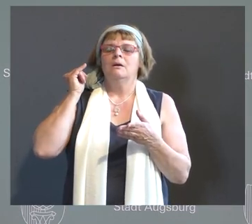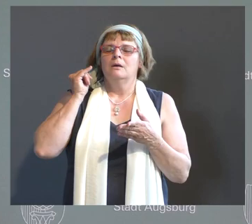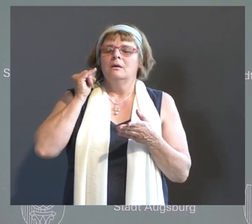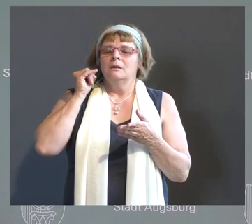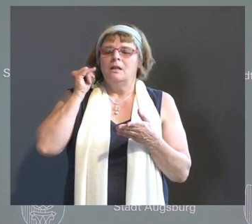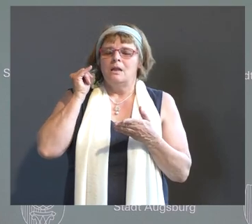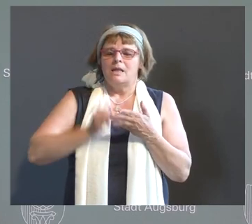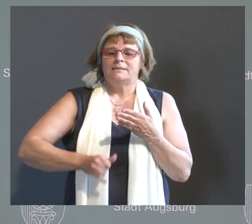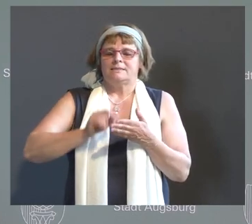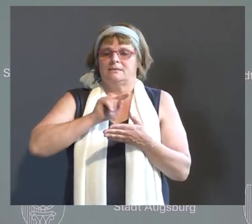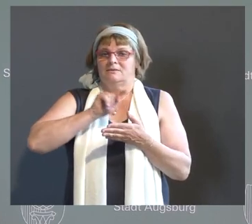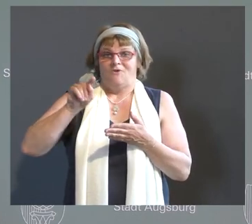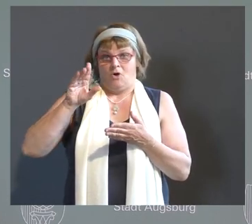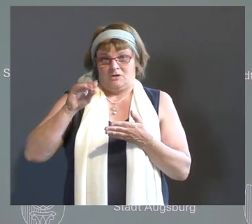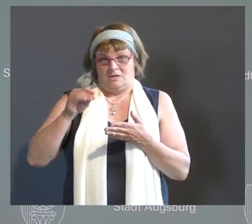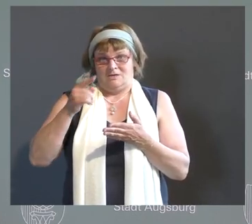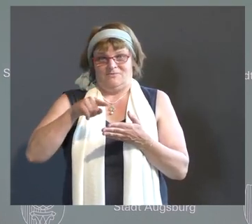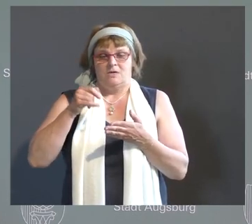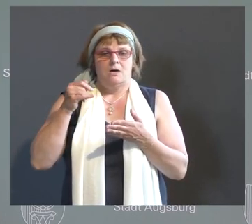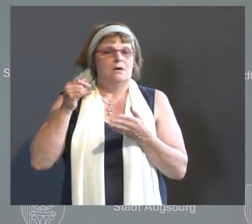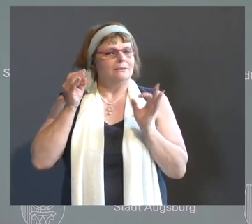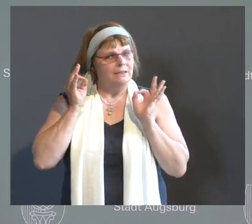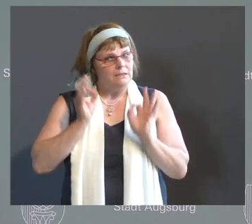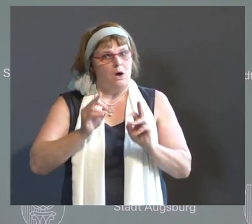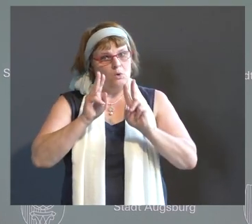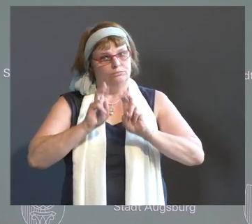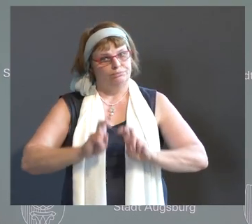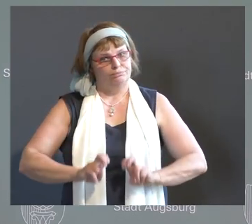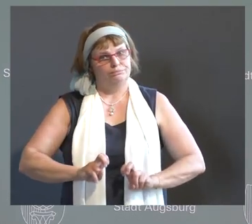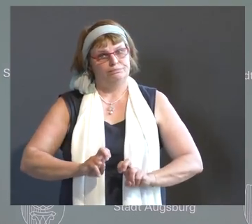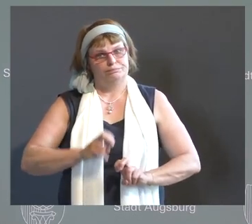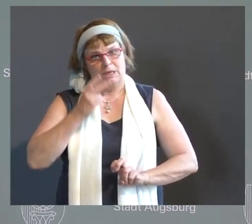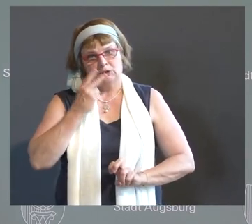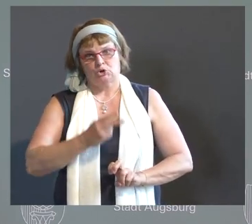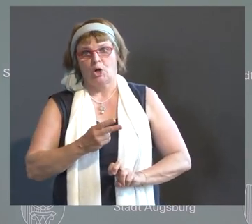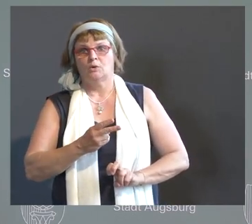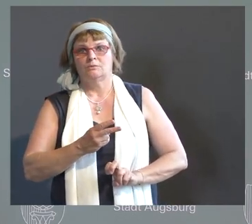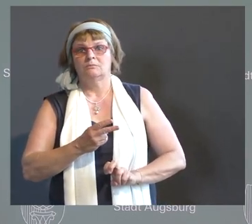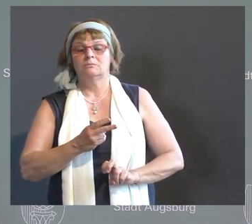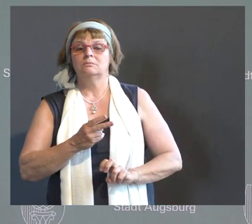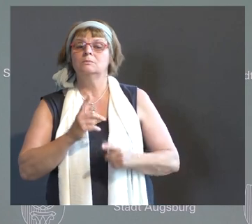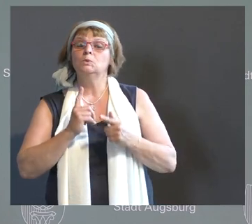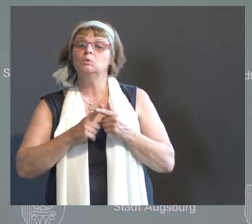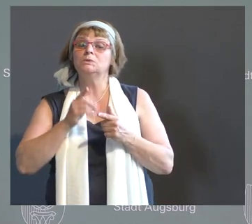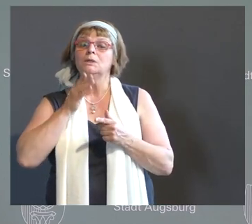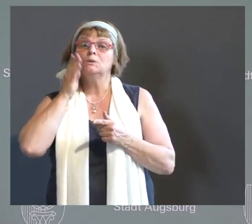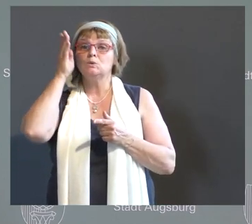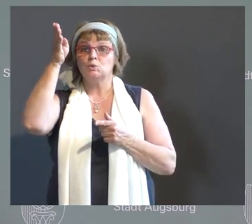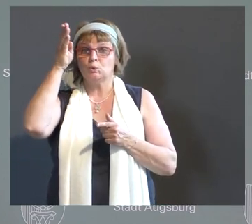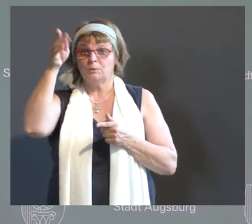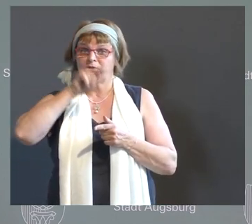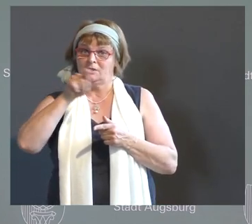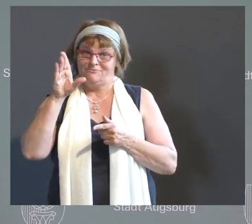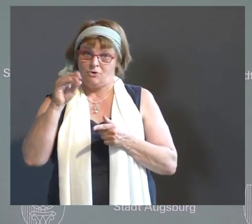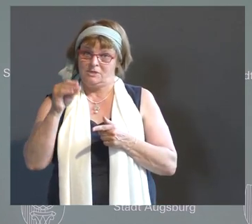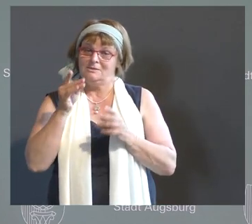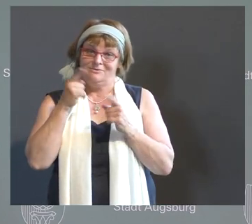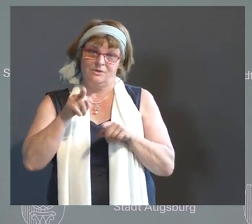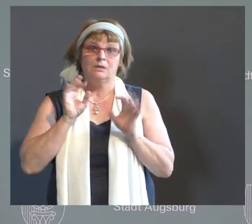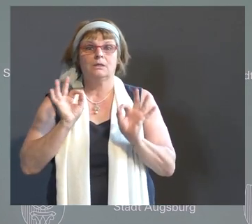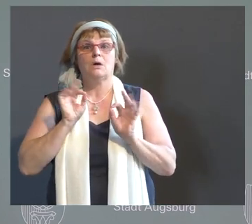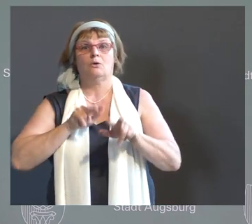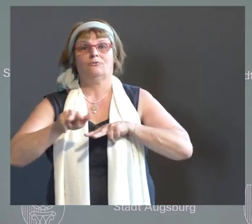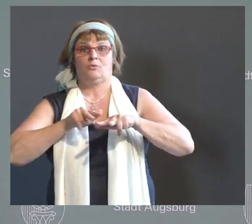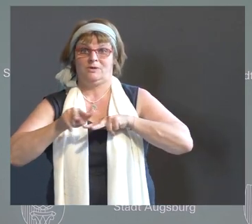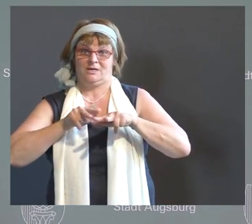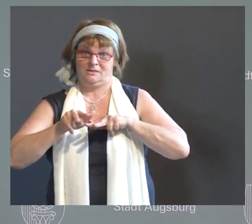intensiv aufarbeiten, aber wir werden vor allem präpariert sein für die kommenden Wochenenden. Und ich möchte mich an der Stelle wirklich noch